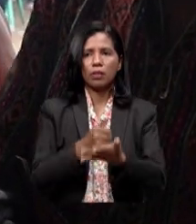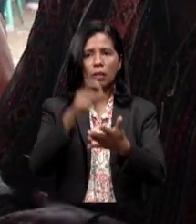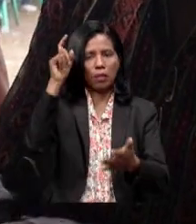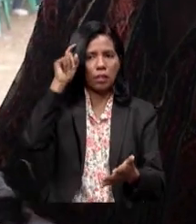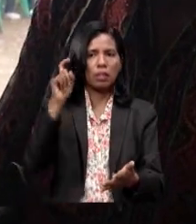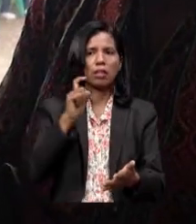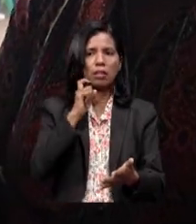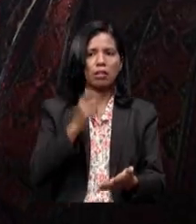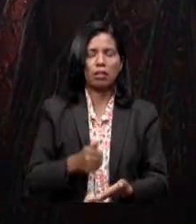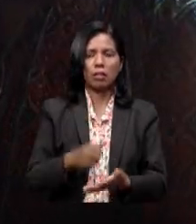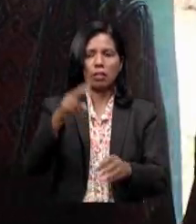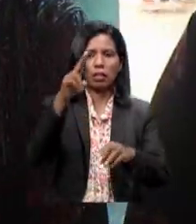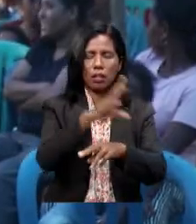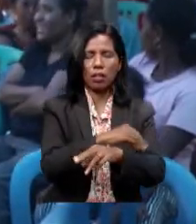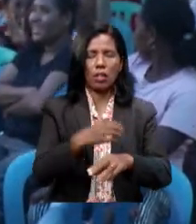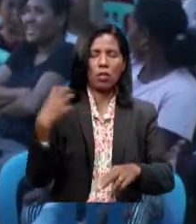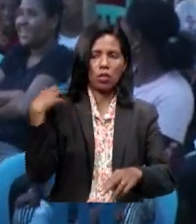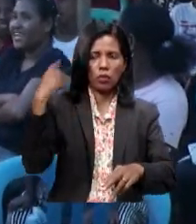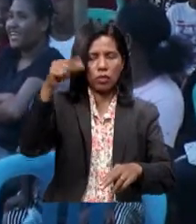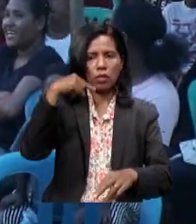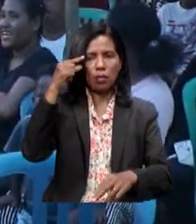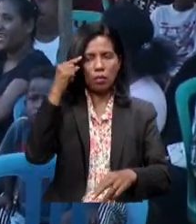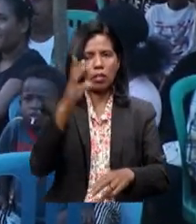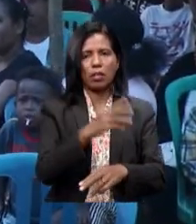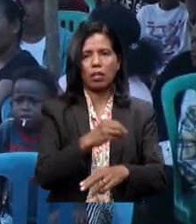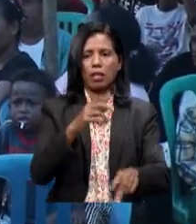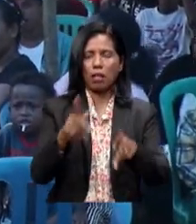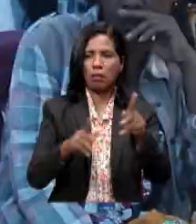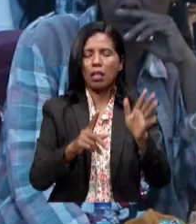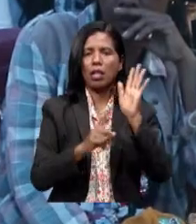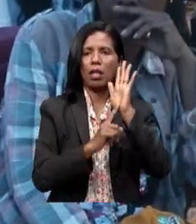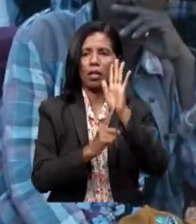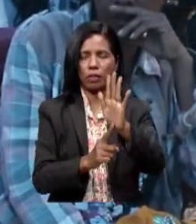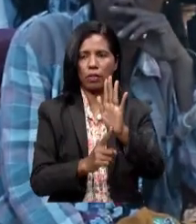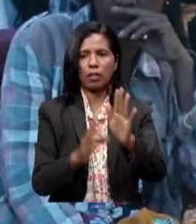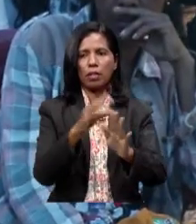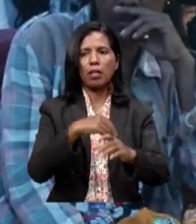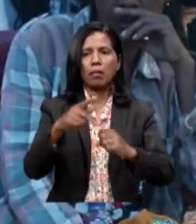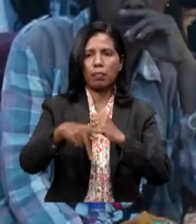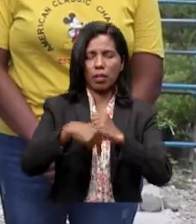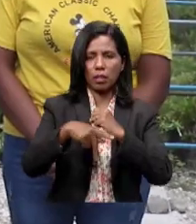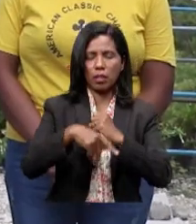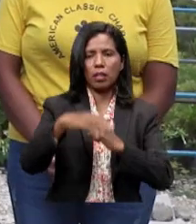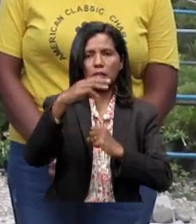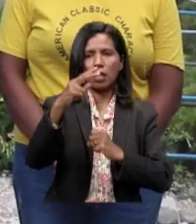Gusmão, roditur hikas iha Palácio Governo ne, apoiante sira hato iha konsolidasaun partido SNRT